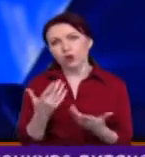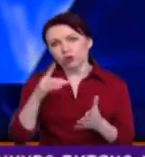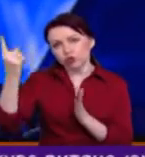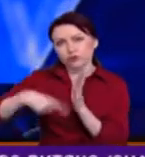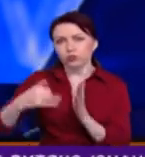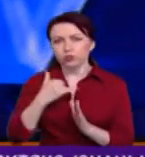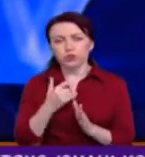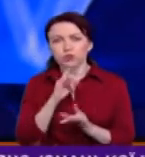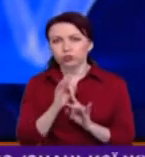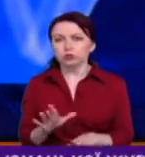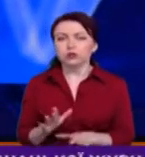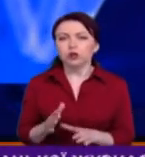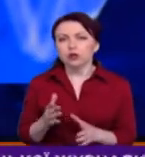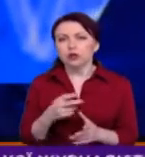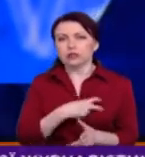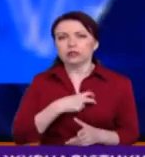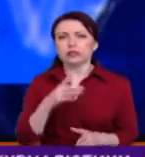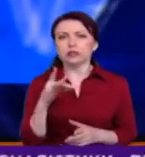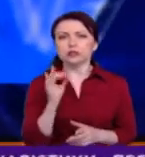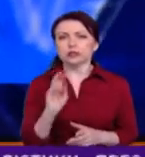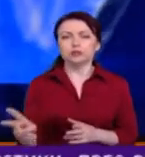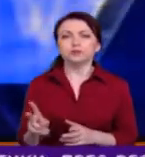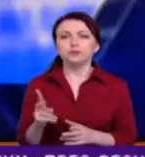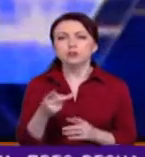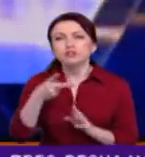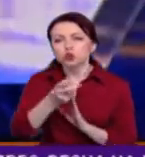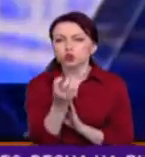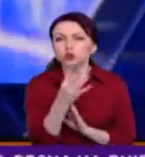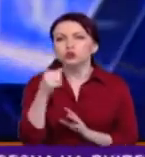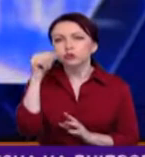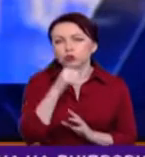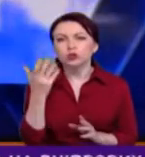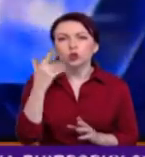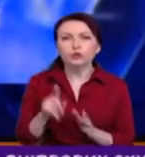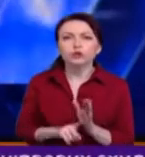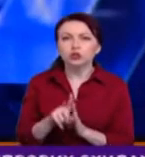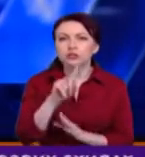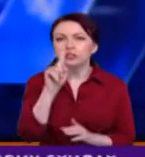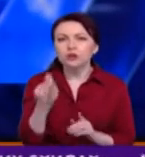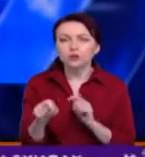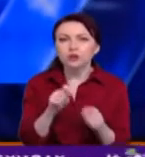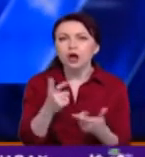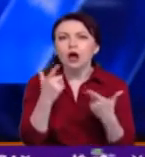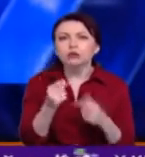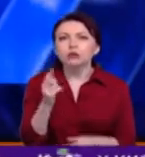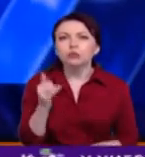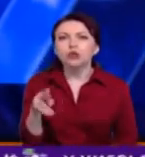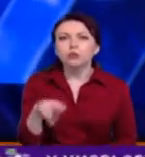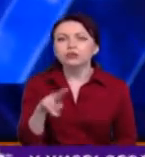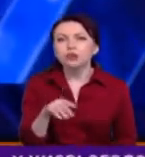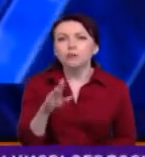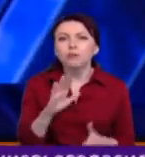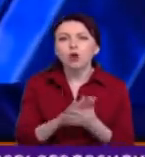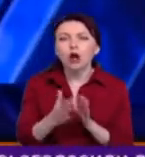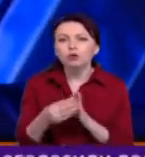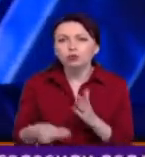таких зовнішніх ризиків, тими, що ми зіштовхнулися реально в 2014 році, коли почали задавати питання, а де ж цей той Будапештський меморандум, чому ж це нас